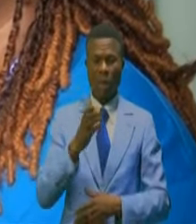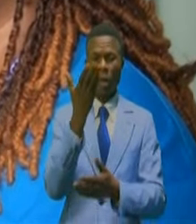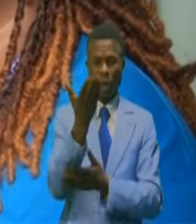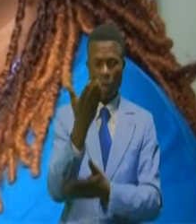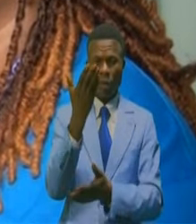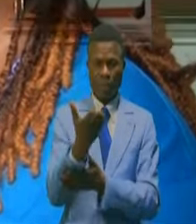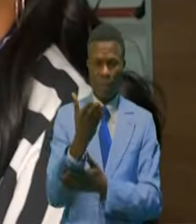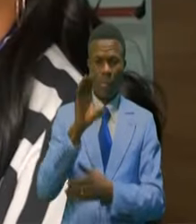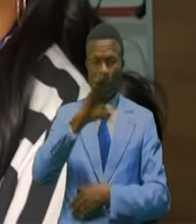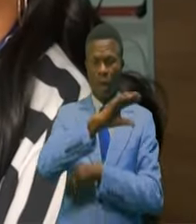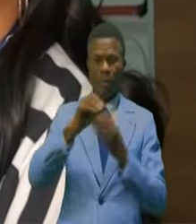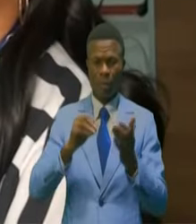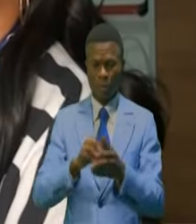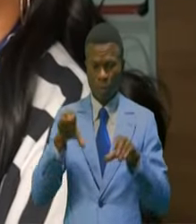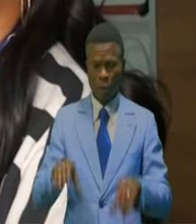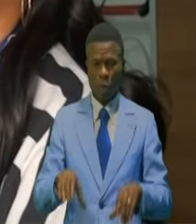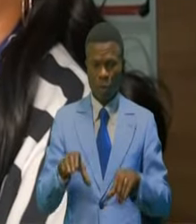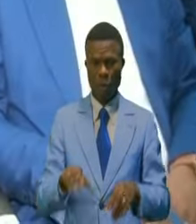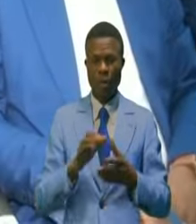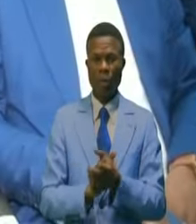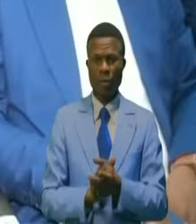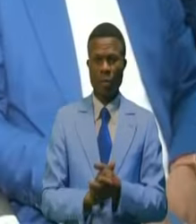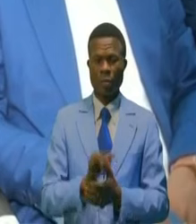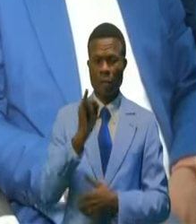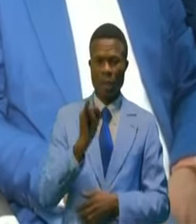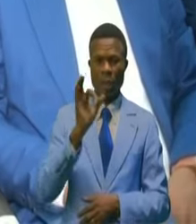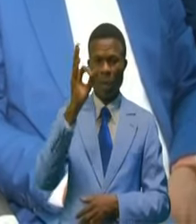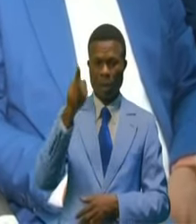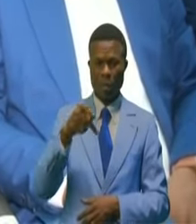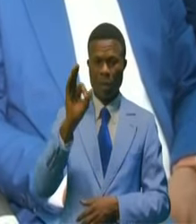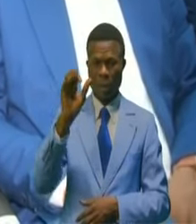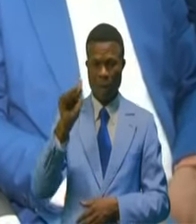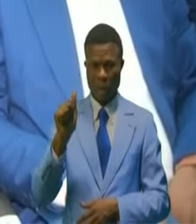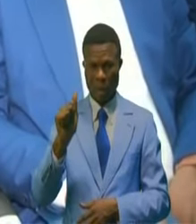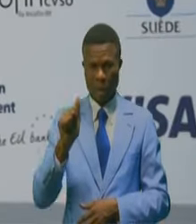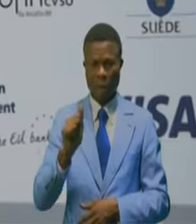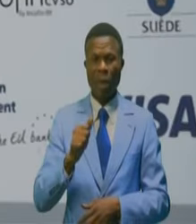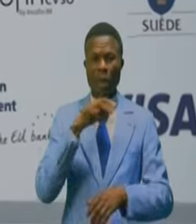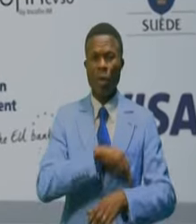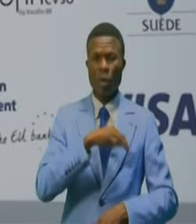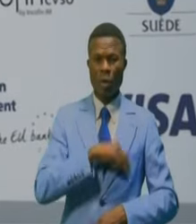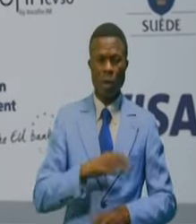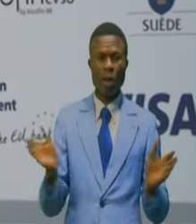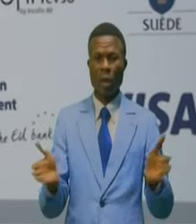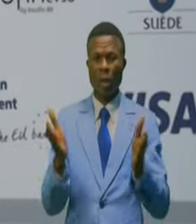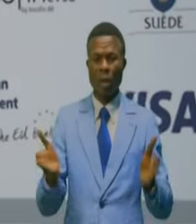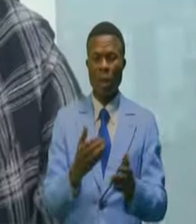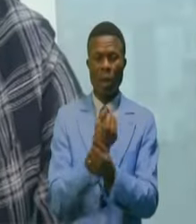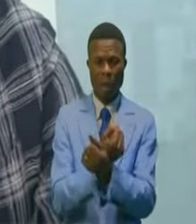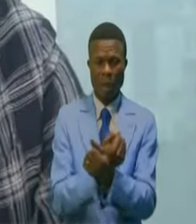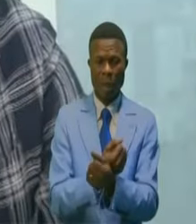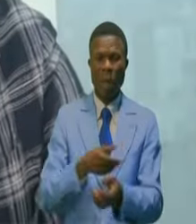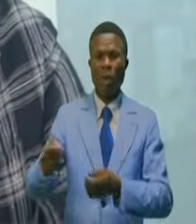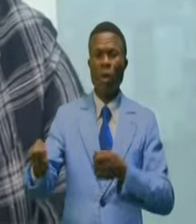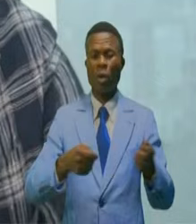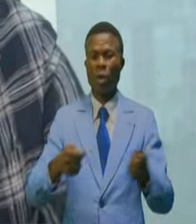exigences de la Banque centrale du Congo. Le FPMSA a pour mission de renforcer la discipline des